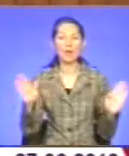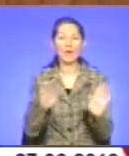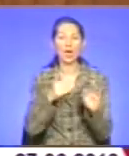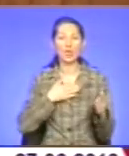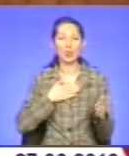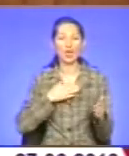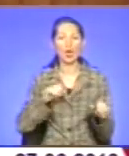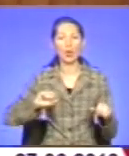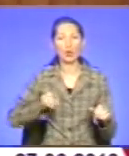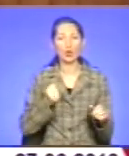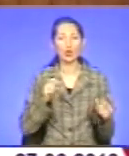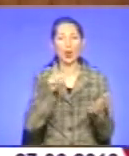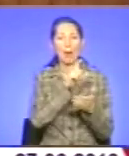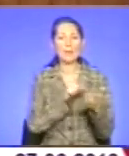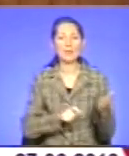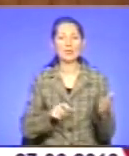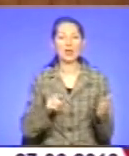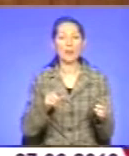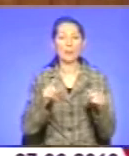подружкою пісню «Віночок».